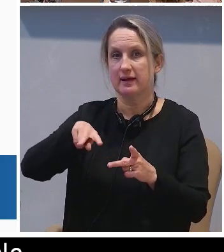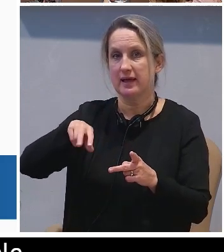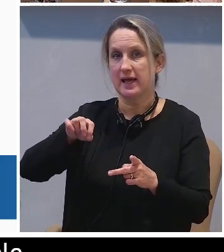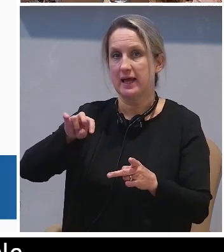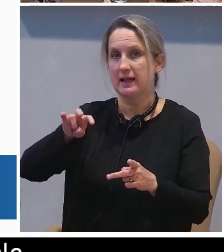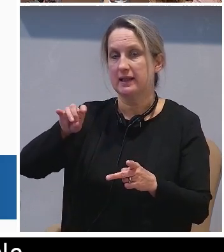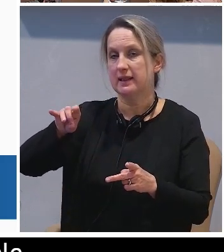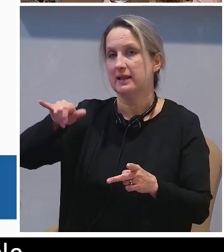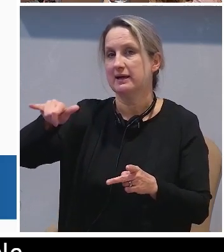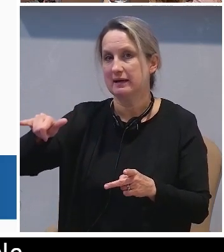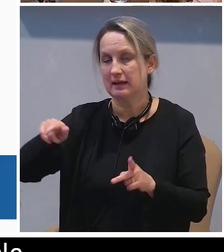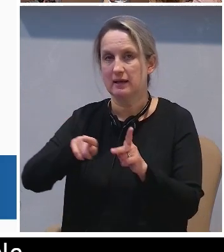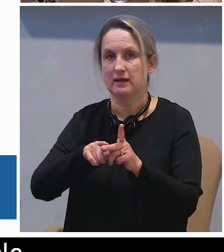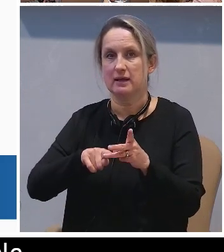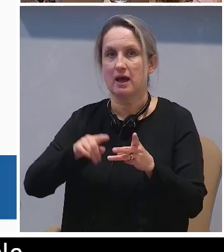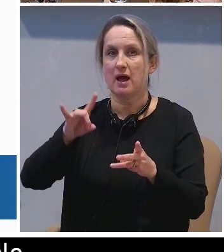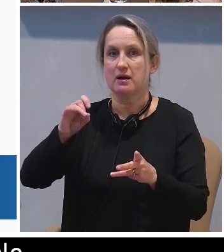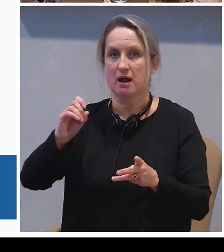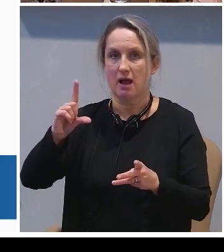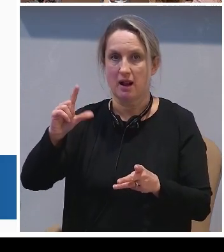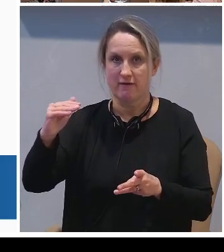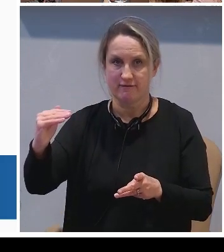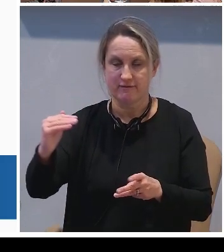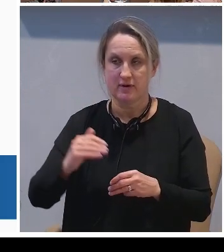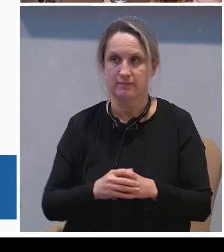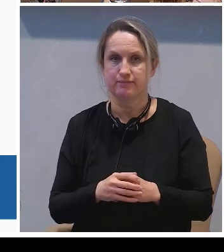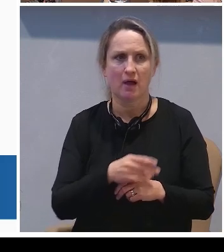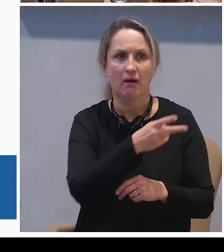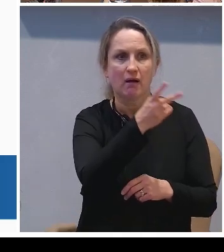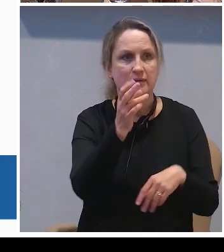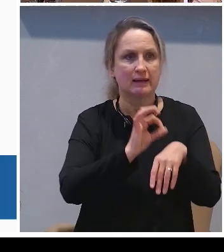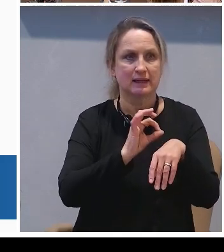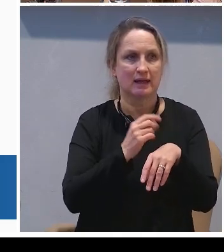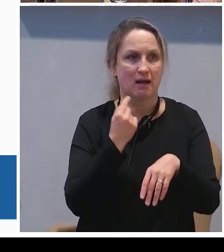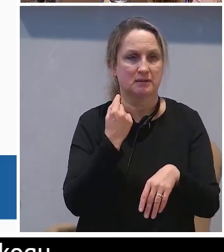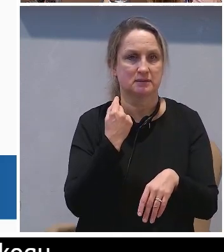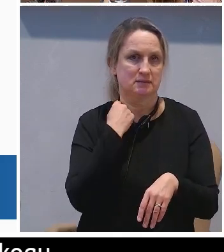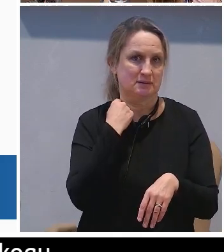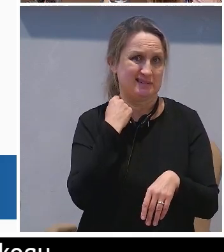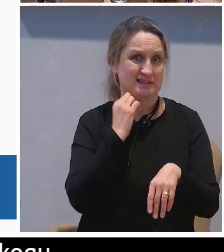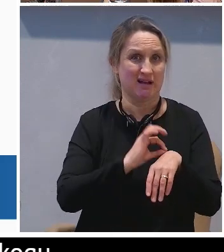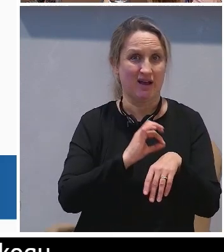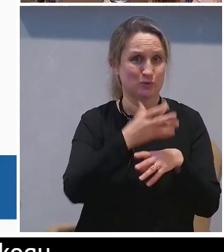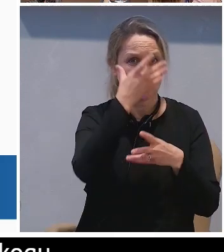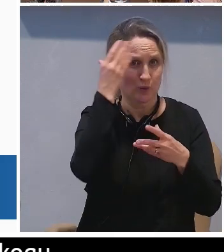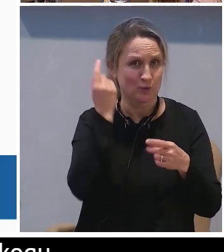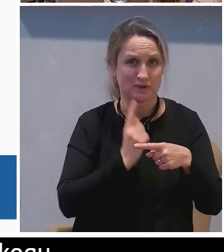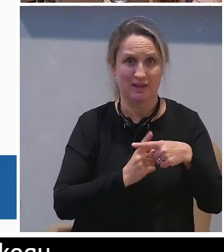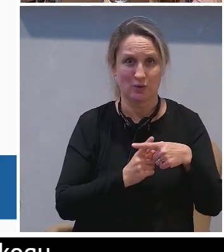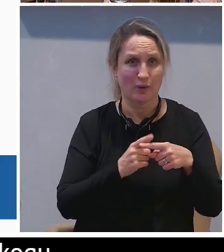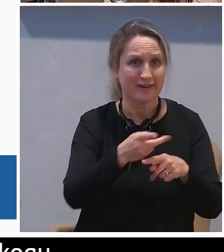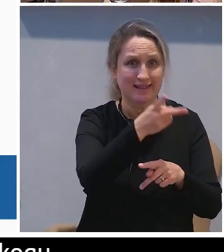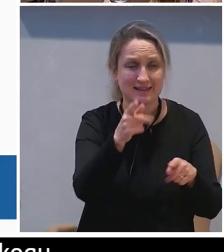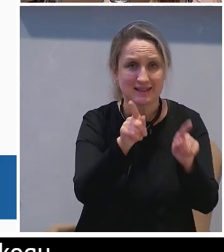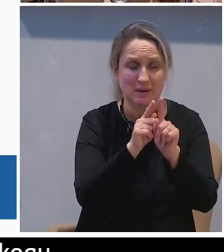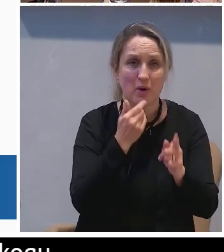tohiks Kevin, unustada ära ka Henry, teisi and Ralph. lihashaigusi. Ka minu teised patsiendid kogu aeg küsivad, We mis on shouldn't, need however, uued forget võimalused, about other mida